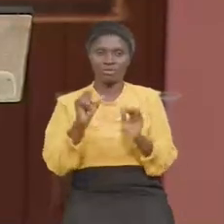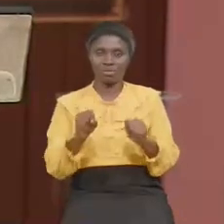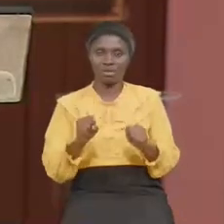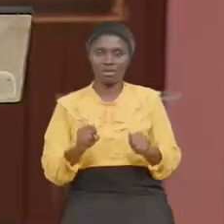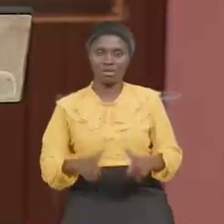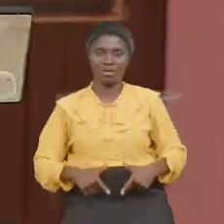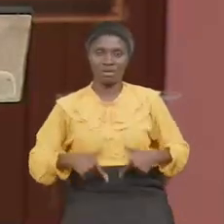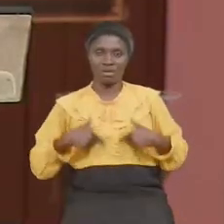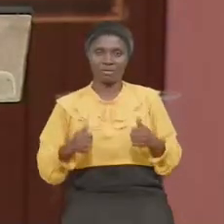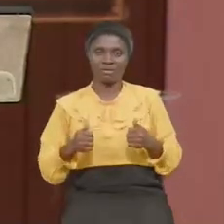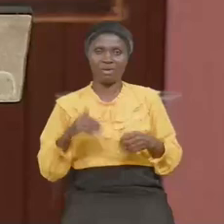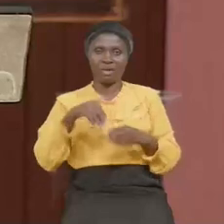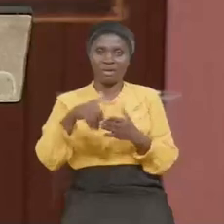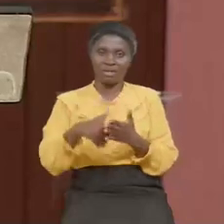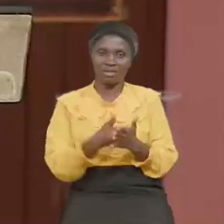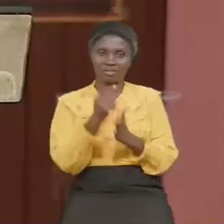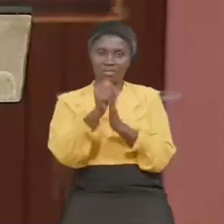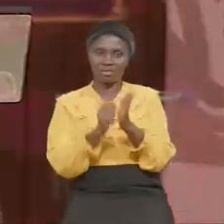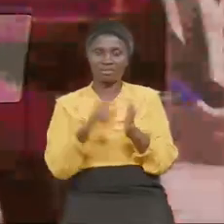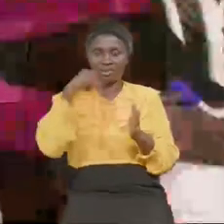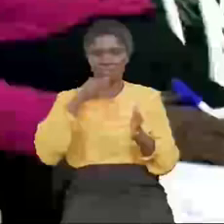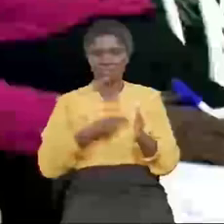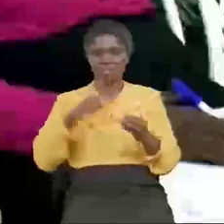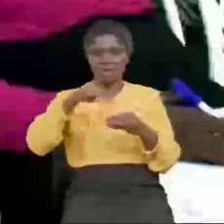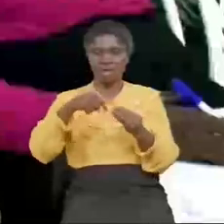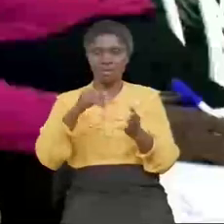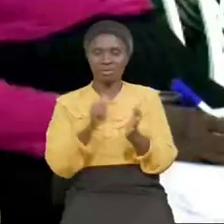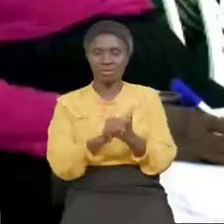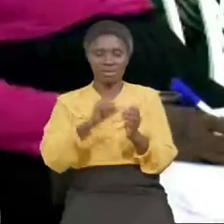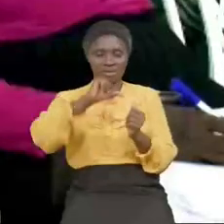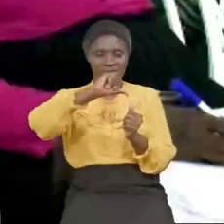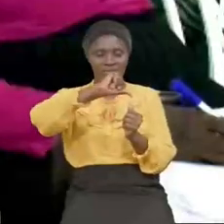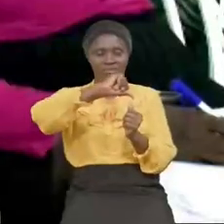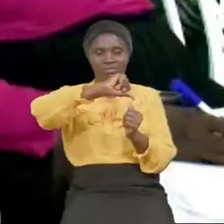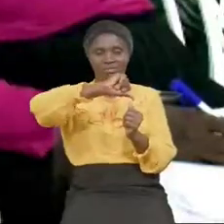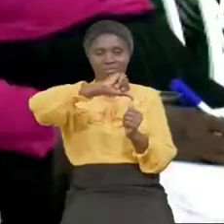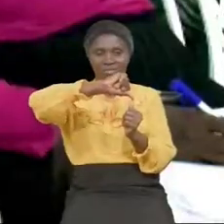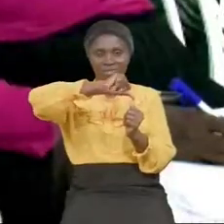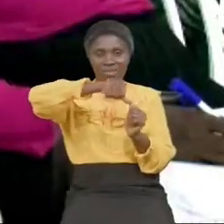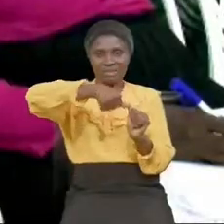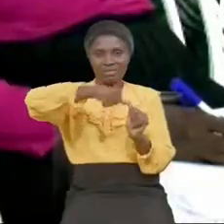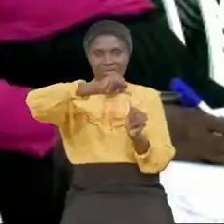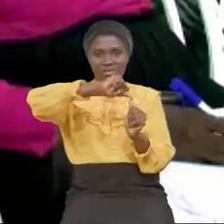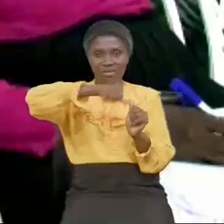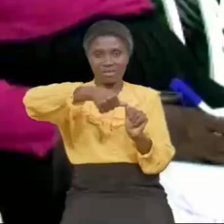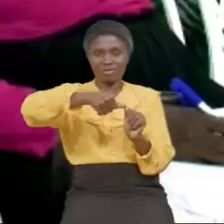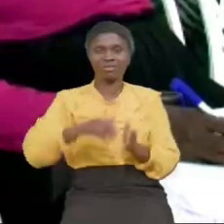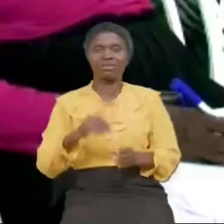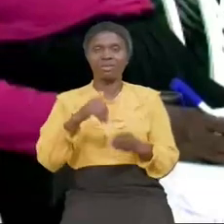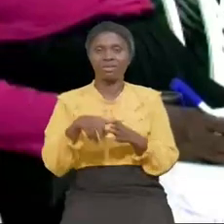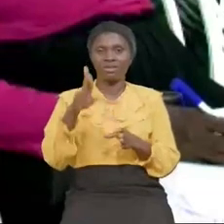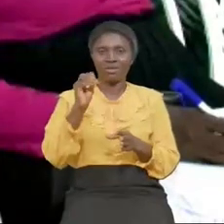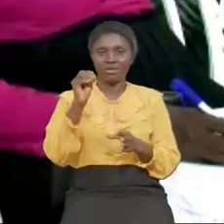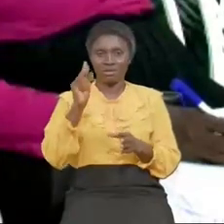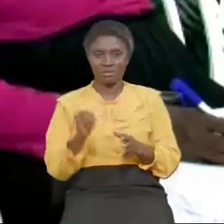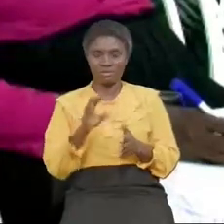Testament, il nous dit, il nous parle de cette circoncision en Romains au chapitre 2. Et je vous lis le verset 29. En Romains